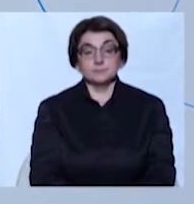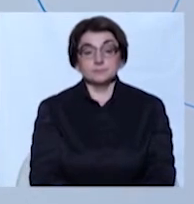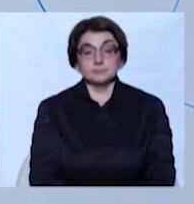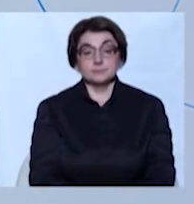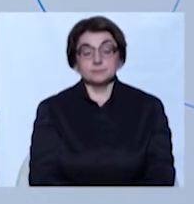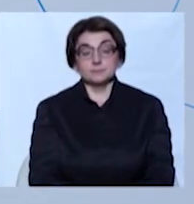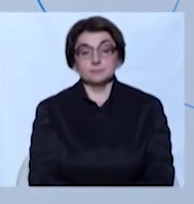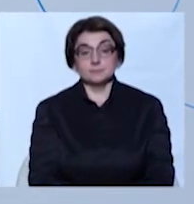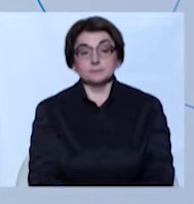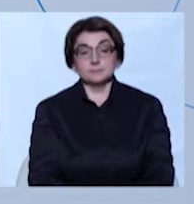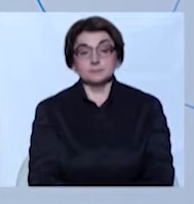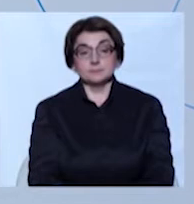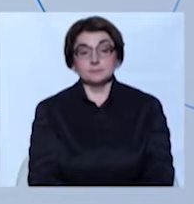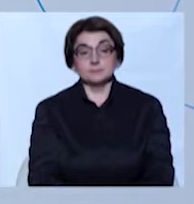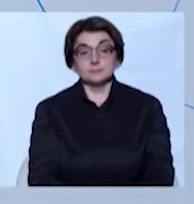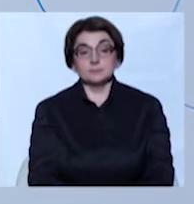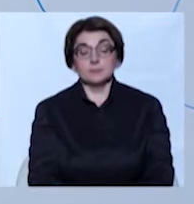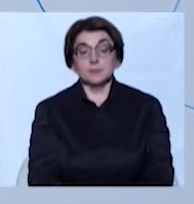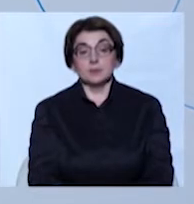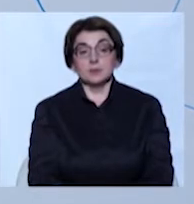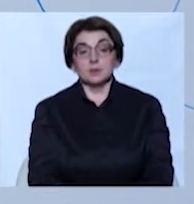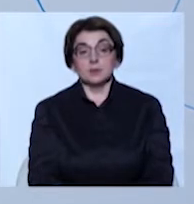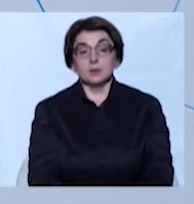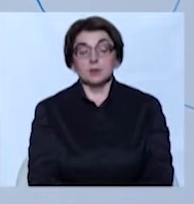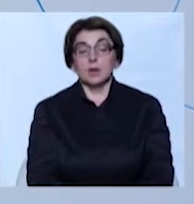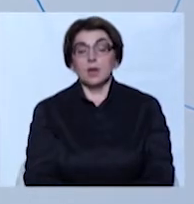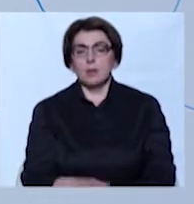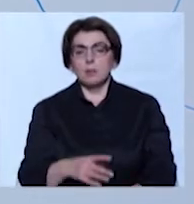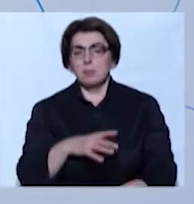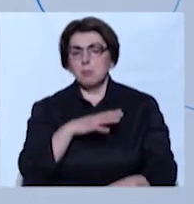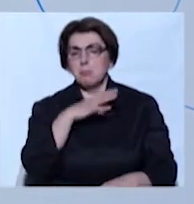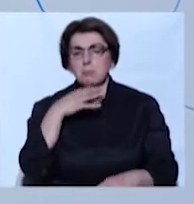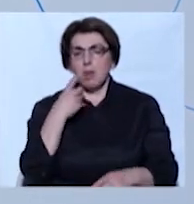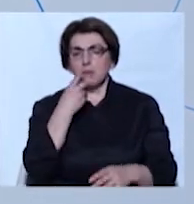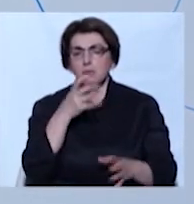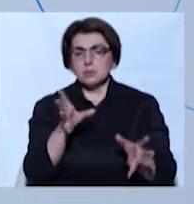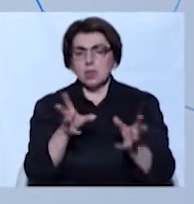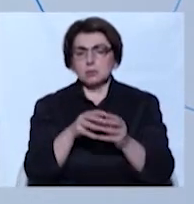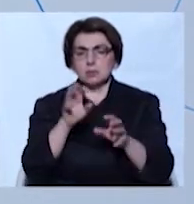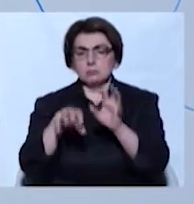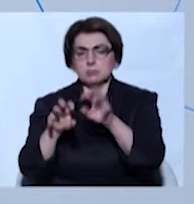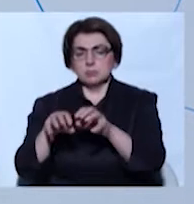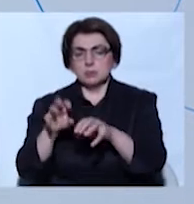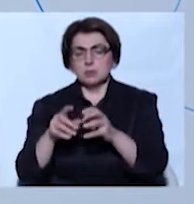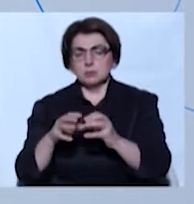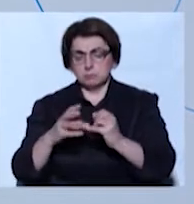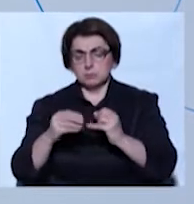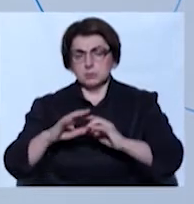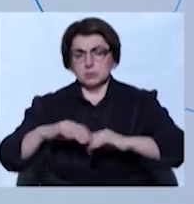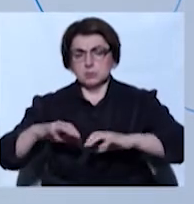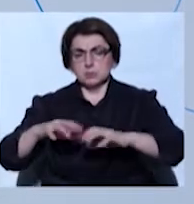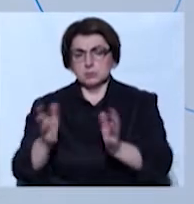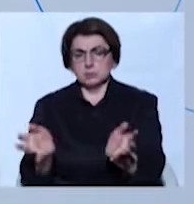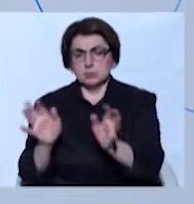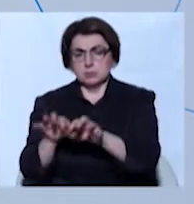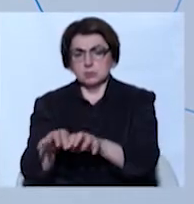აი, მაგალითად ეს. ერთბაშად დებენ ბრავალ კვერცხს ორმოში. მე გითხარით, რომ ქვეწარმავლები ძალიან